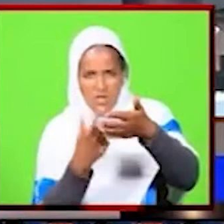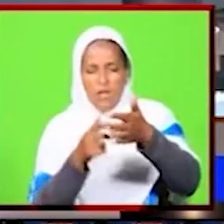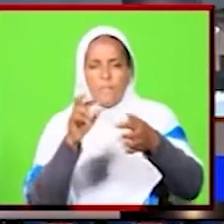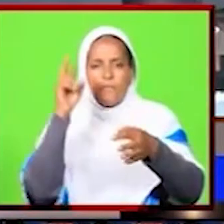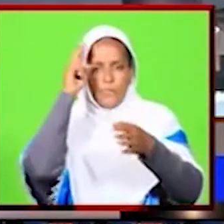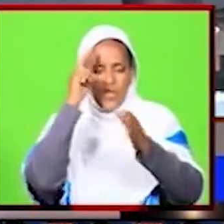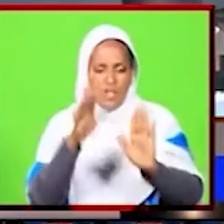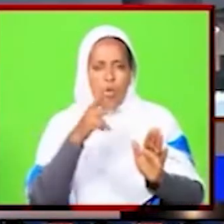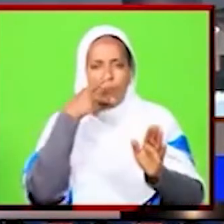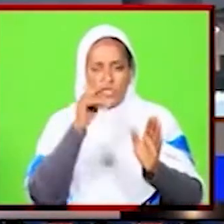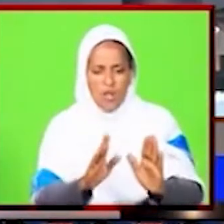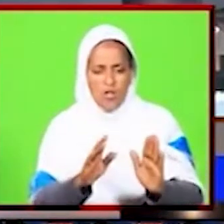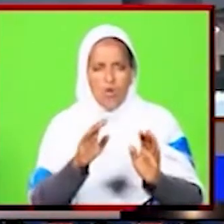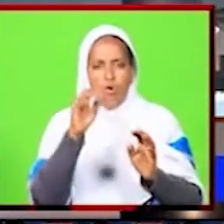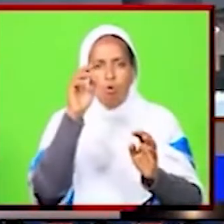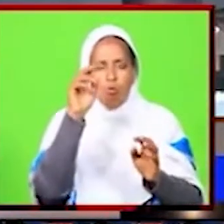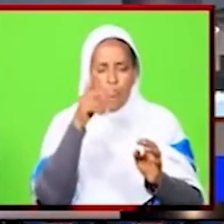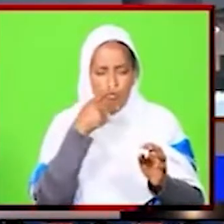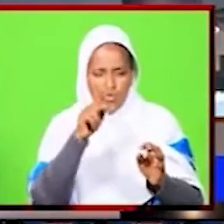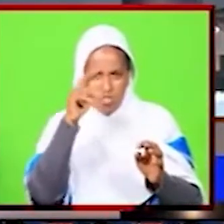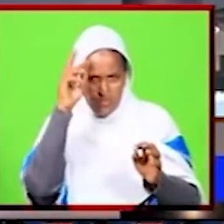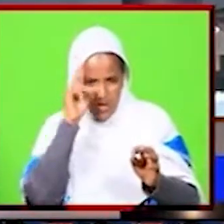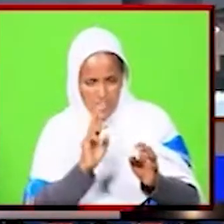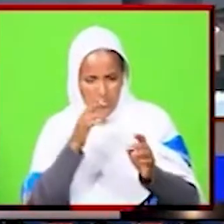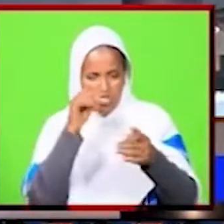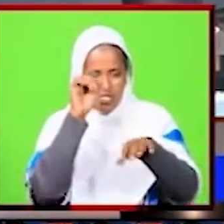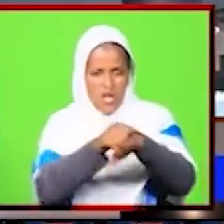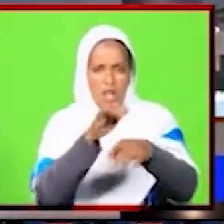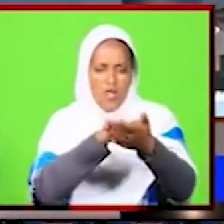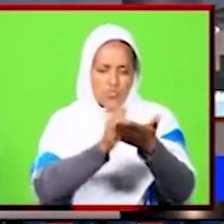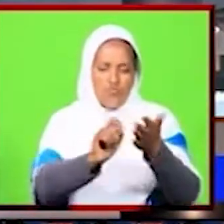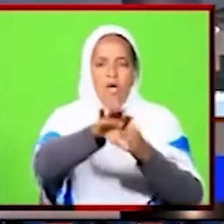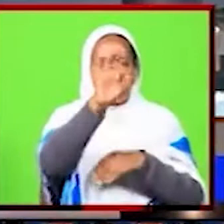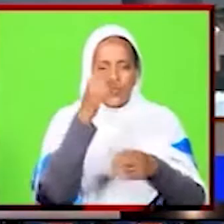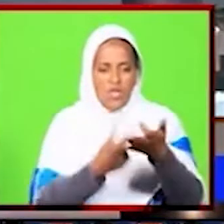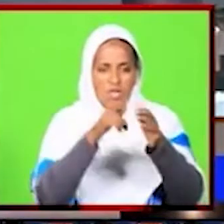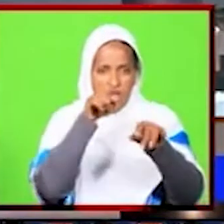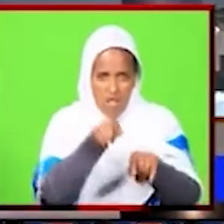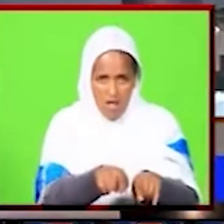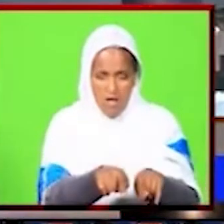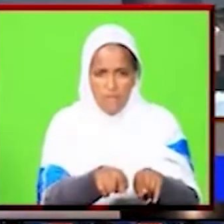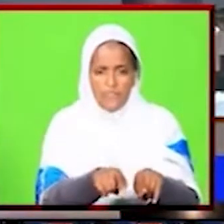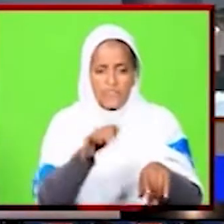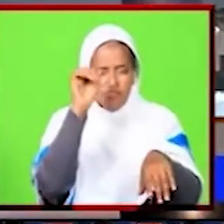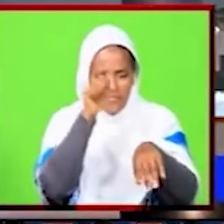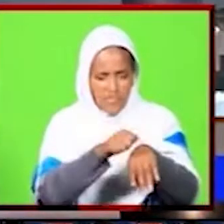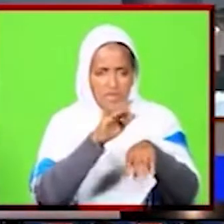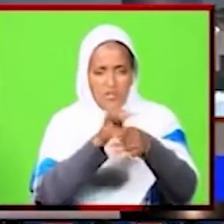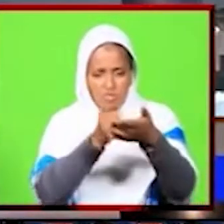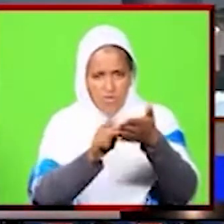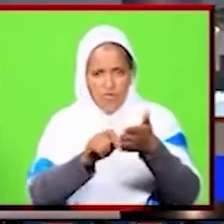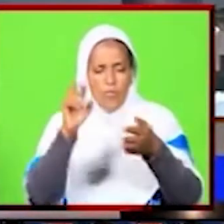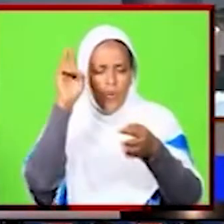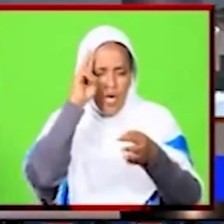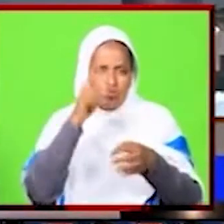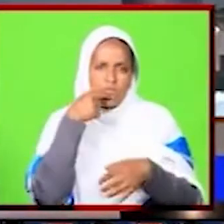ይላል? ጴንጤናዊው ጲላጦስ ፖንቴስ ፒላት የሚል ድንጋይ ላይ የተጻፈ ጽሑፍ አግኝተዋል። ያ